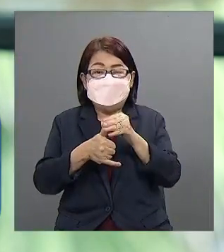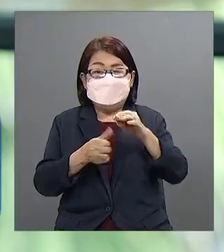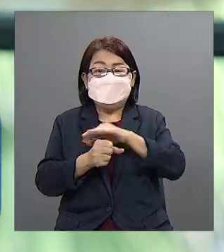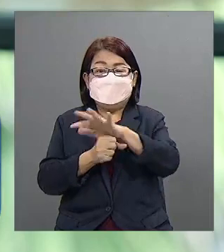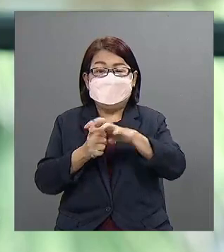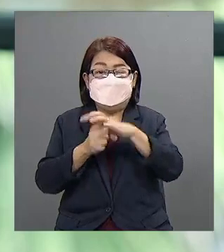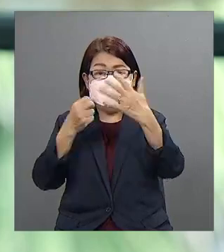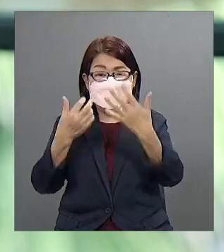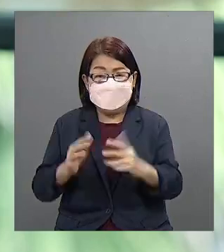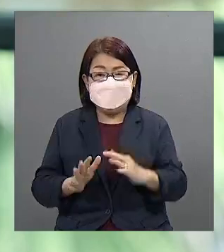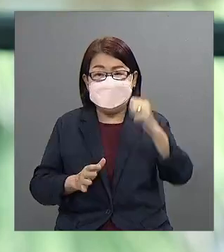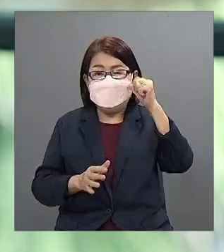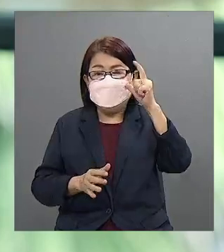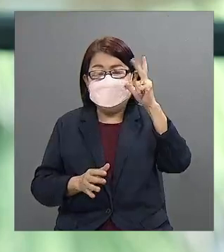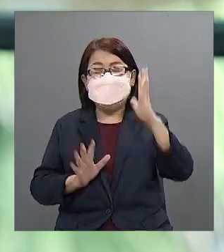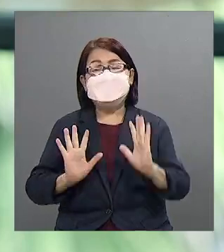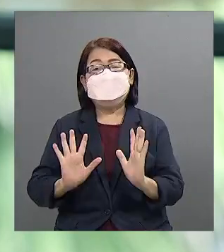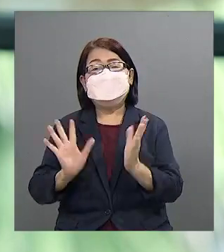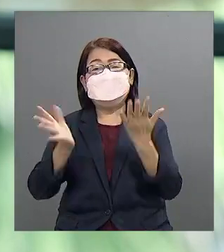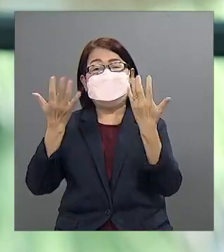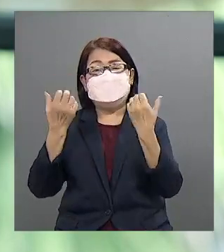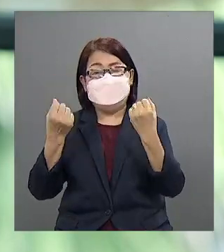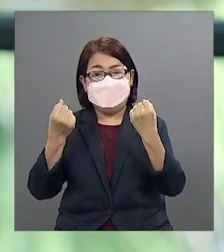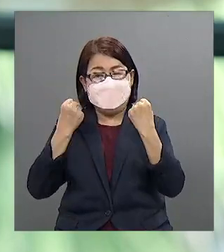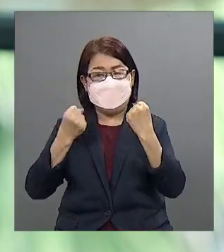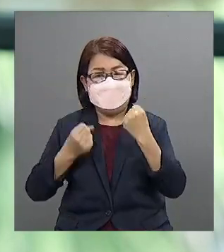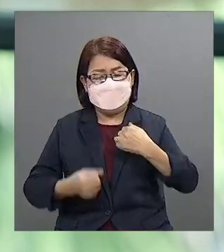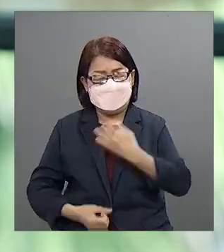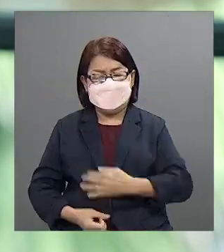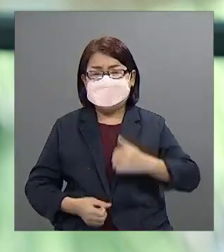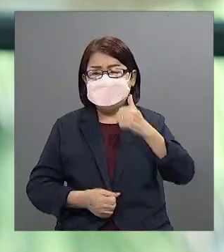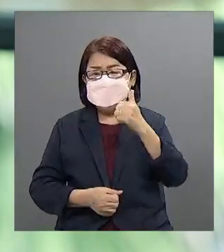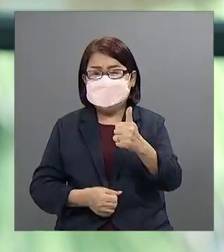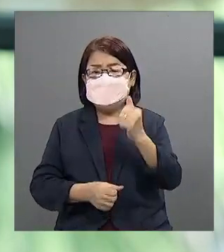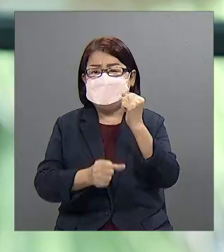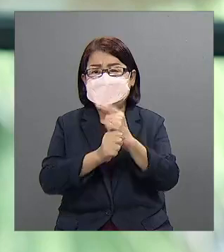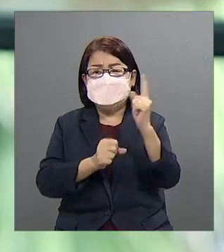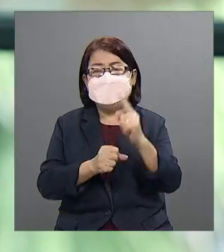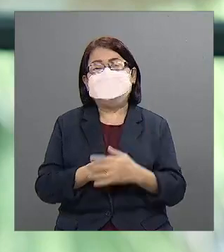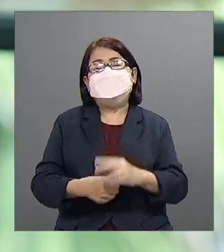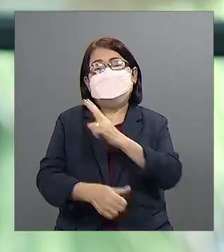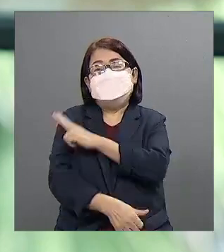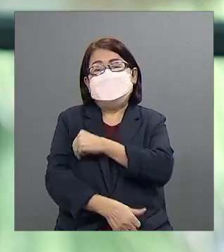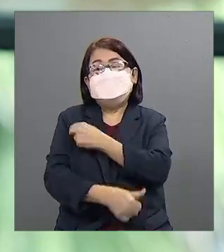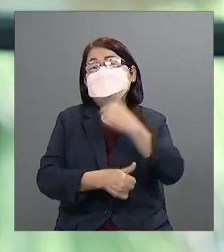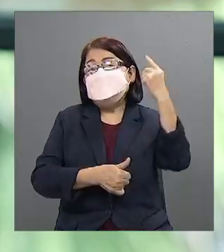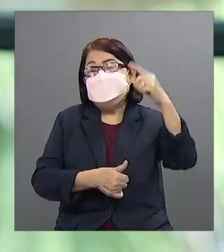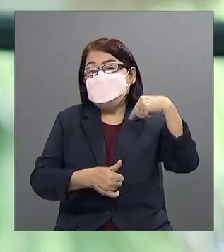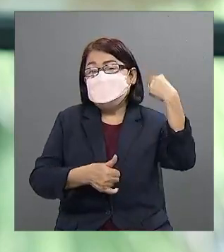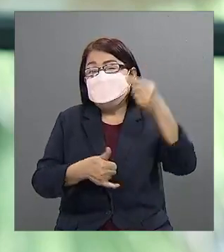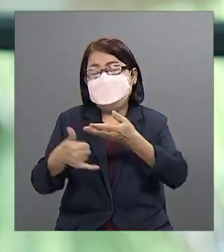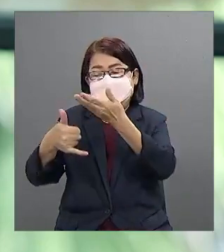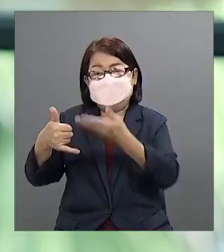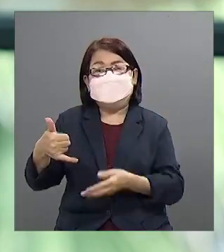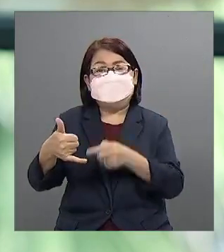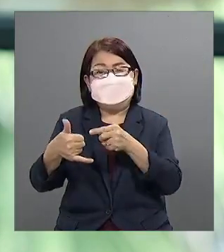จะฟื้นฟูร่างกายได้อย่างไรบ้างค่ะร่วมพูดคุยกับแพทย์หญิงทิมพรมิทูลพงศ์แพทย์วิทยาศาสตร์ฟื้นฟูนะคะตอนนี้คุณหมออยู่กับเ